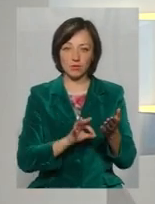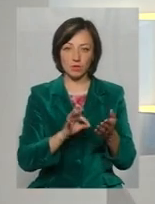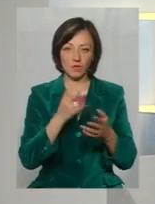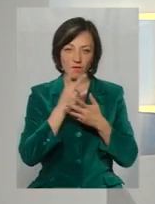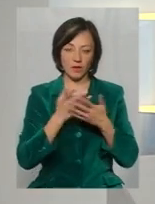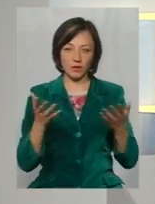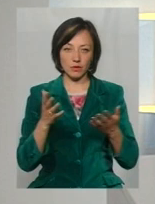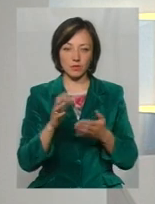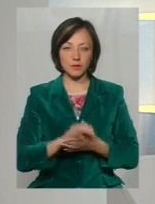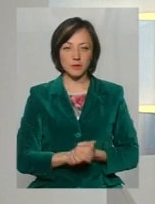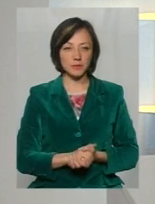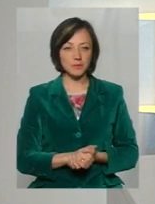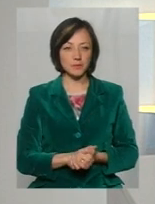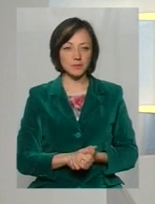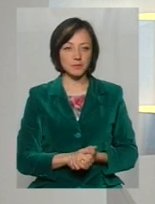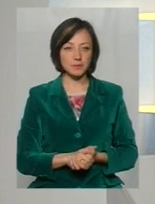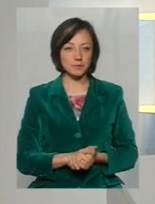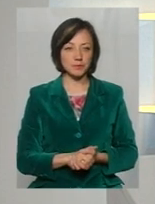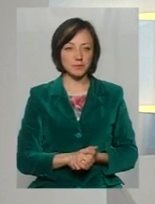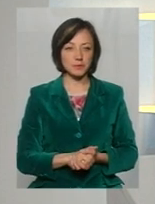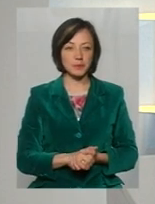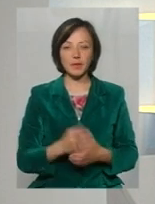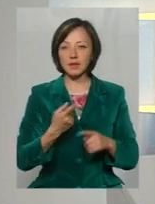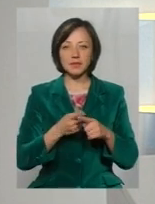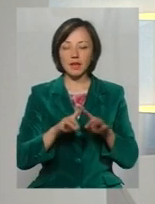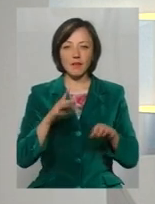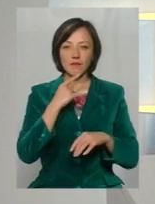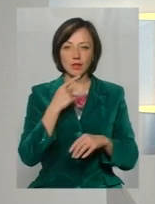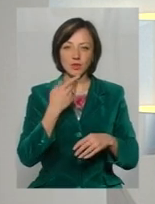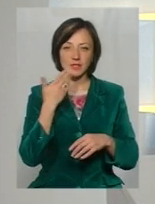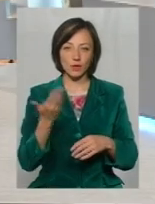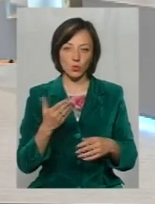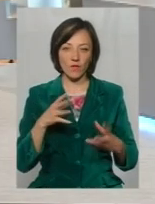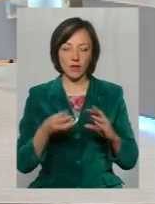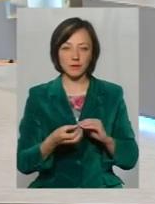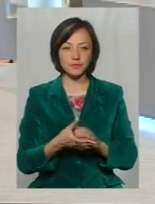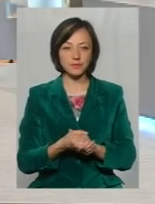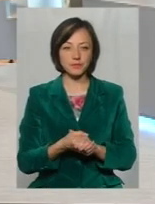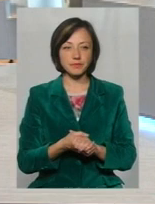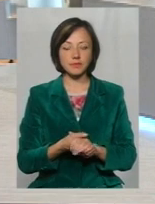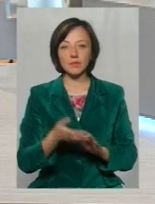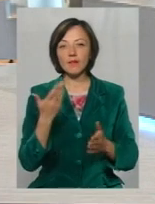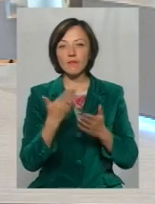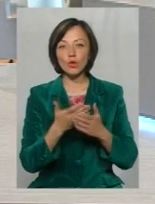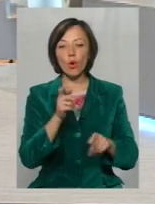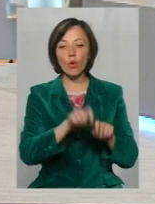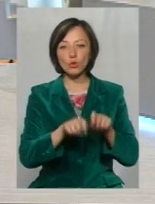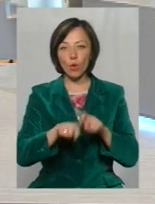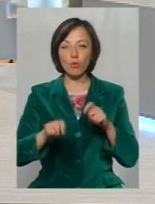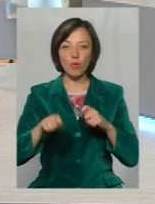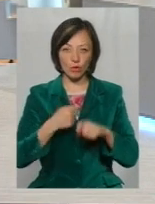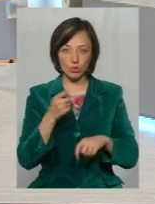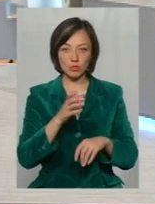було б одразу всім відомо. Тобто тут це не важко контролювати. Пані Оксано, а от в процесі контролю якісь порушення